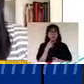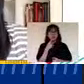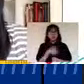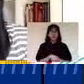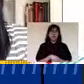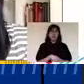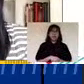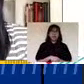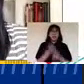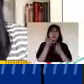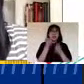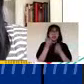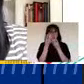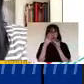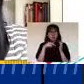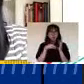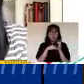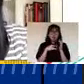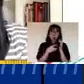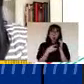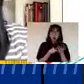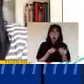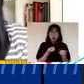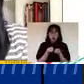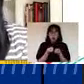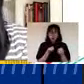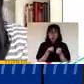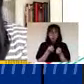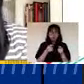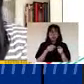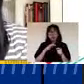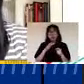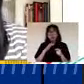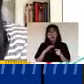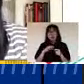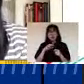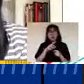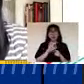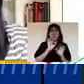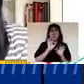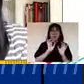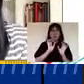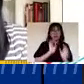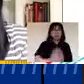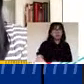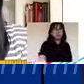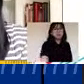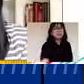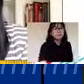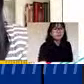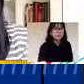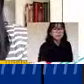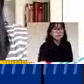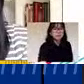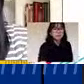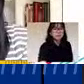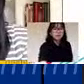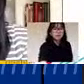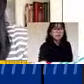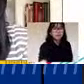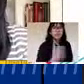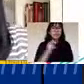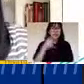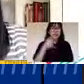sekitar 1,3% dari total PDB. Angka tersebut masih di bawah negara-negara Asia Tenggara lainnya. Ini kita lihat ada Thailand, Malaysia,